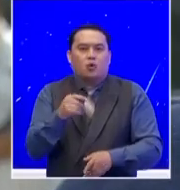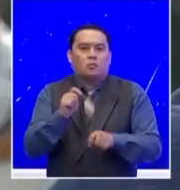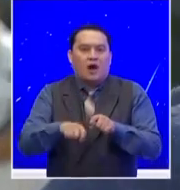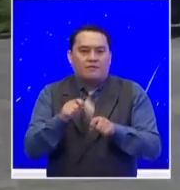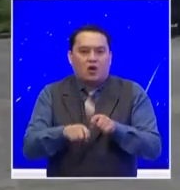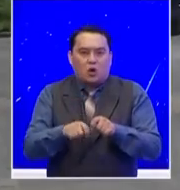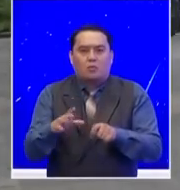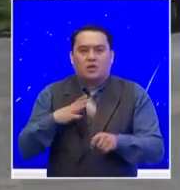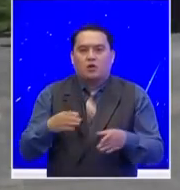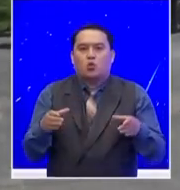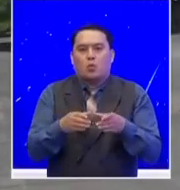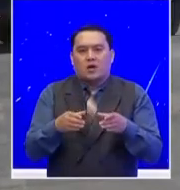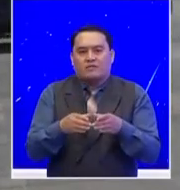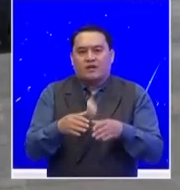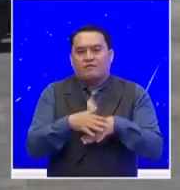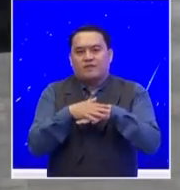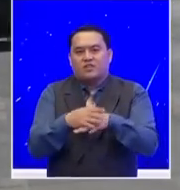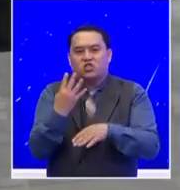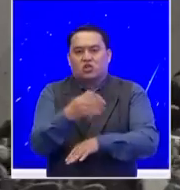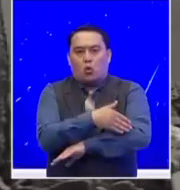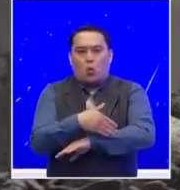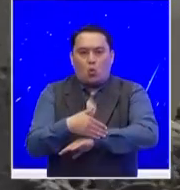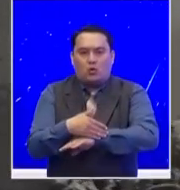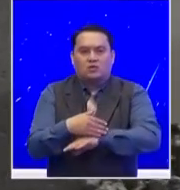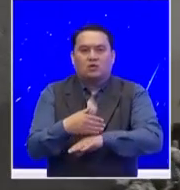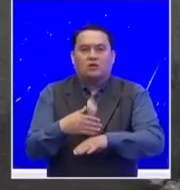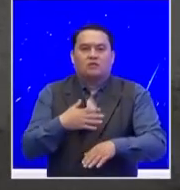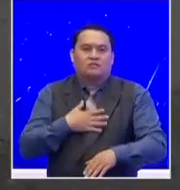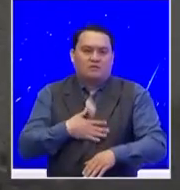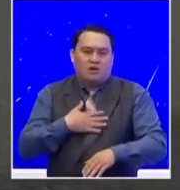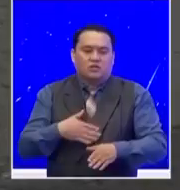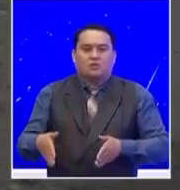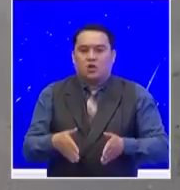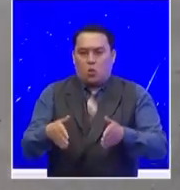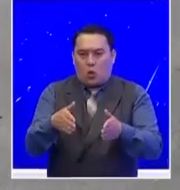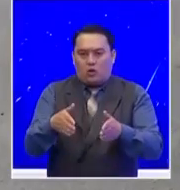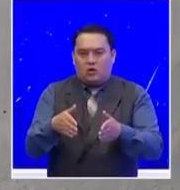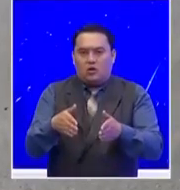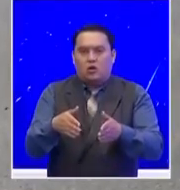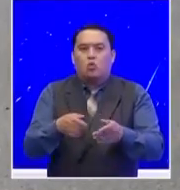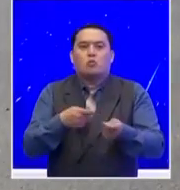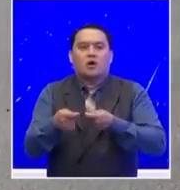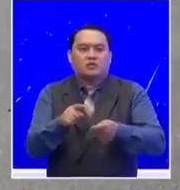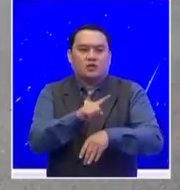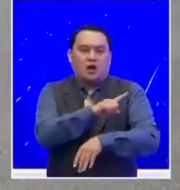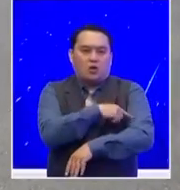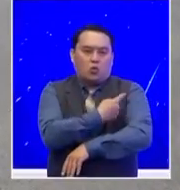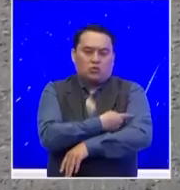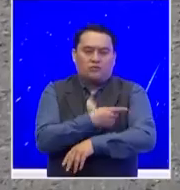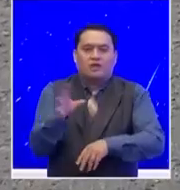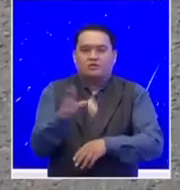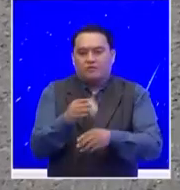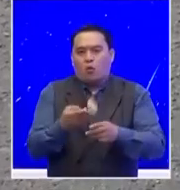проверки мониторинговая группа выделила 4 улицы с самым низким качеством дорожного полотна. В свою очередь, в управлении дорожного транспорта